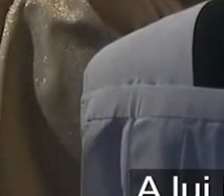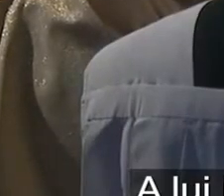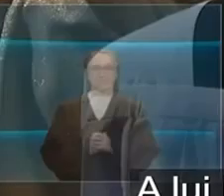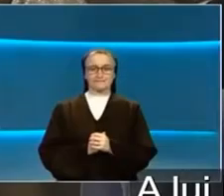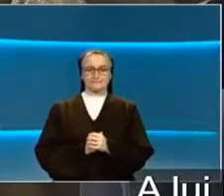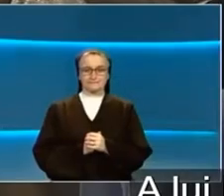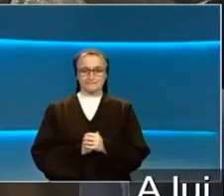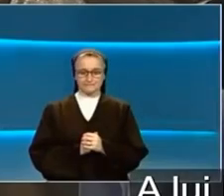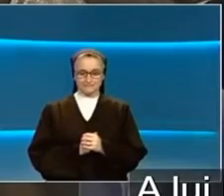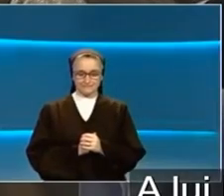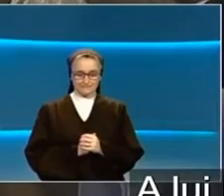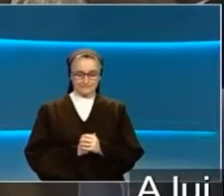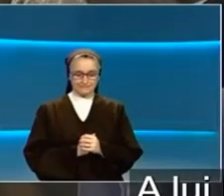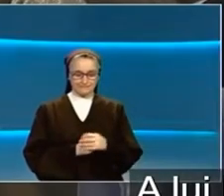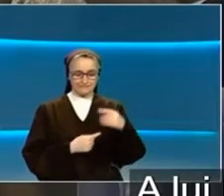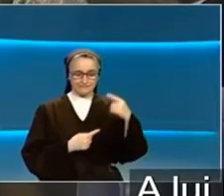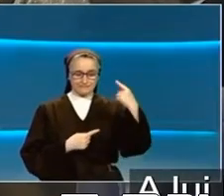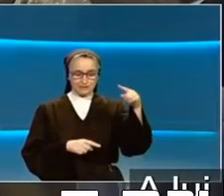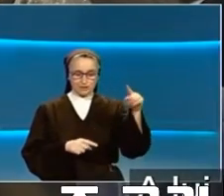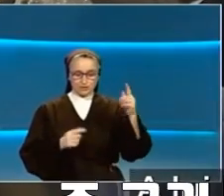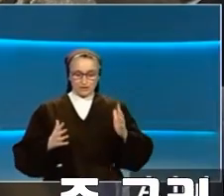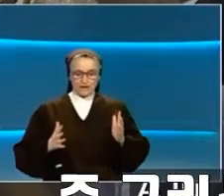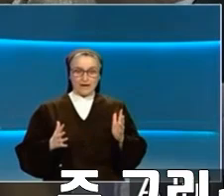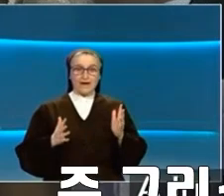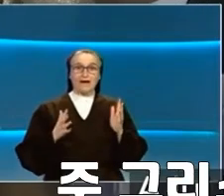Per sua santa vulnera.